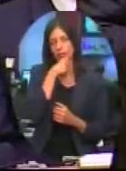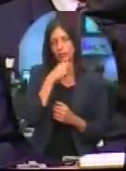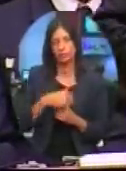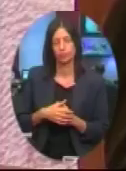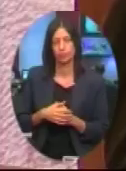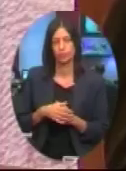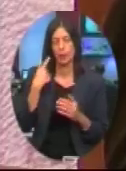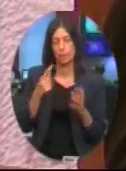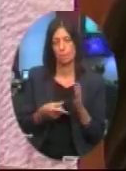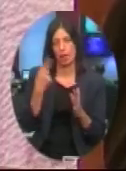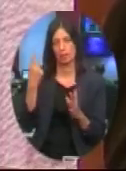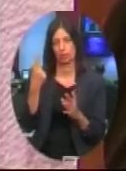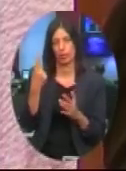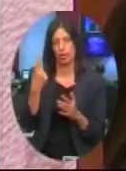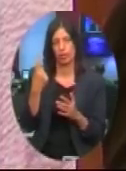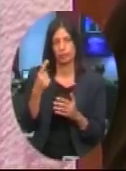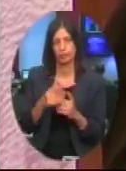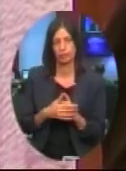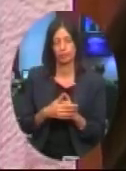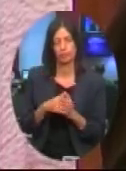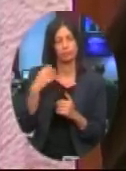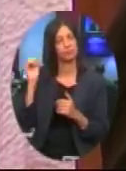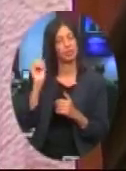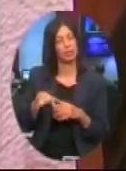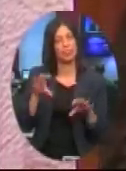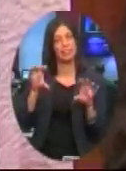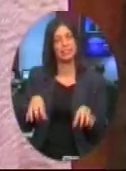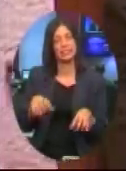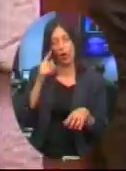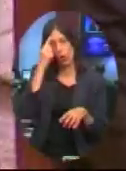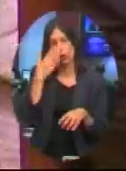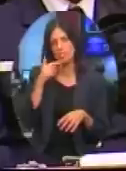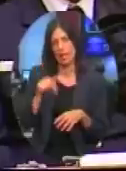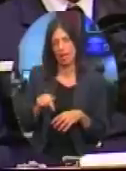בפעם הראשונה מגיע נשיא הודו לישראל.